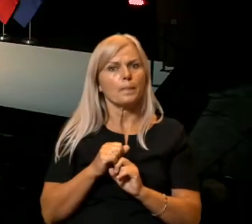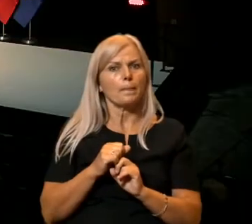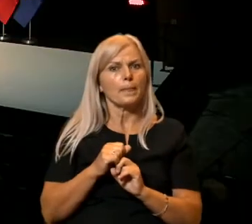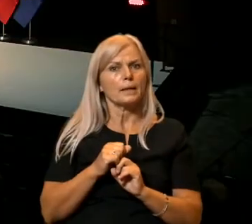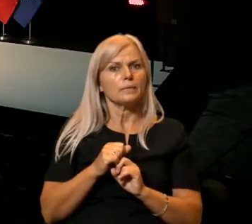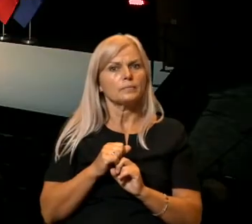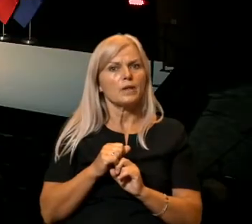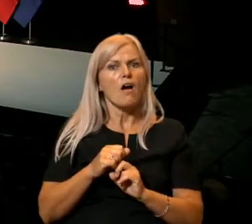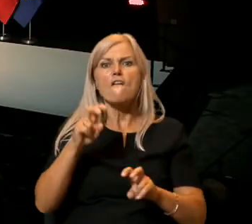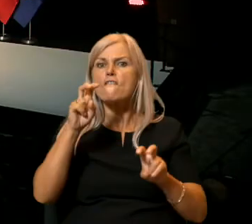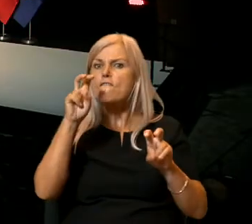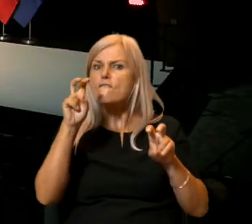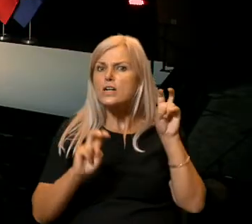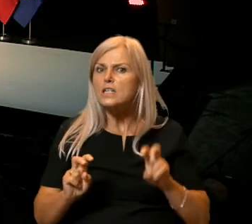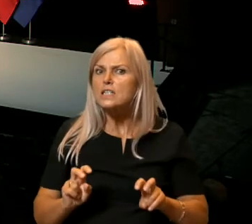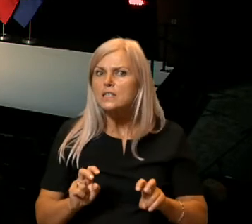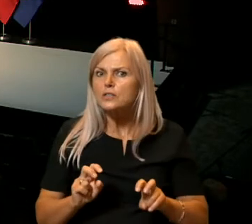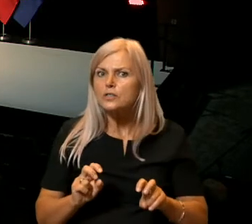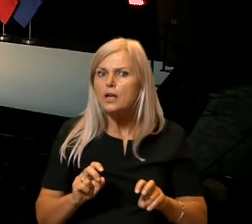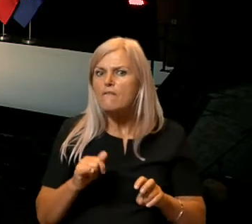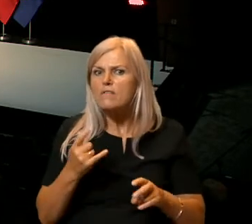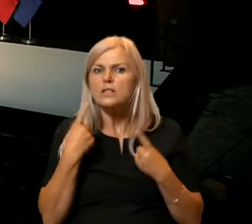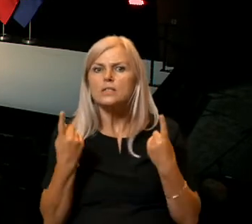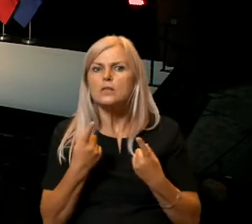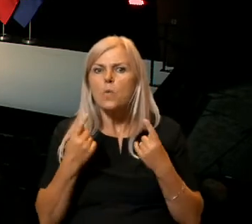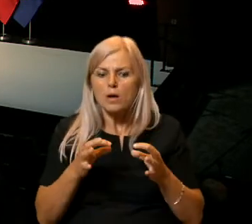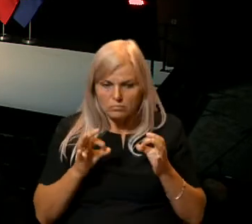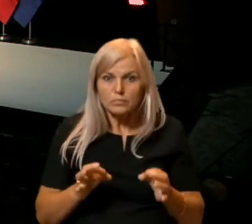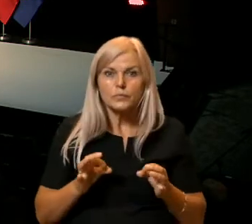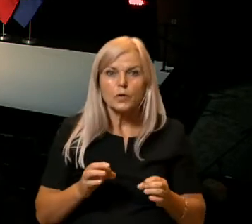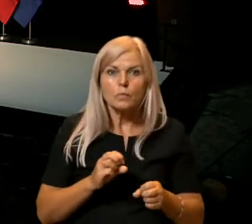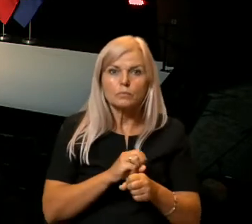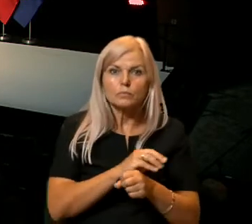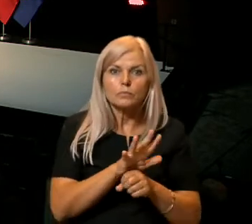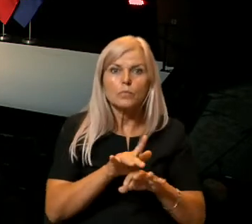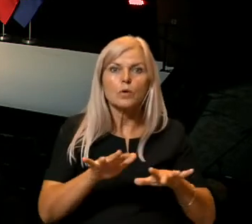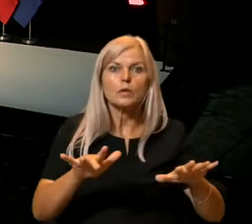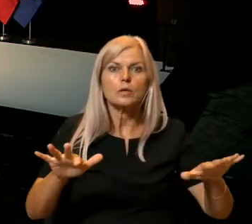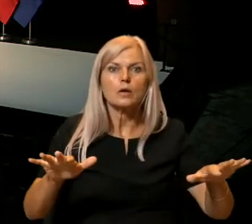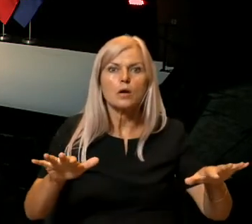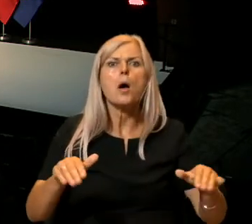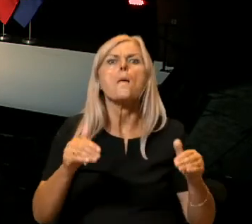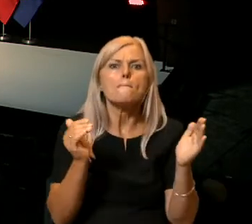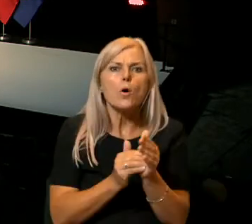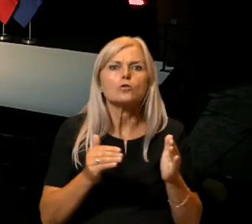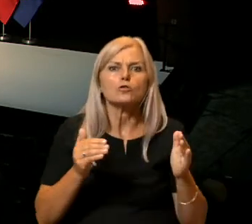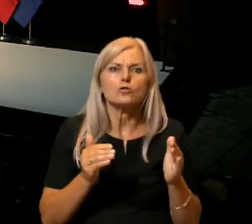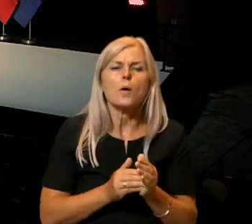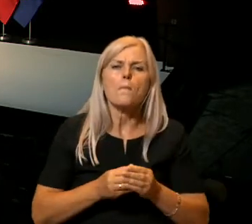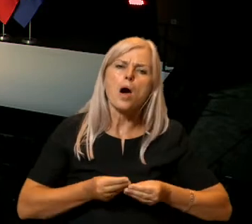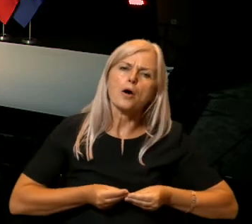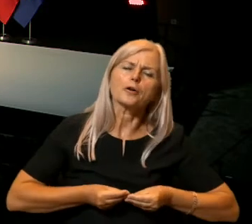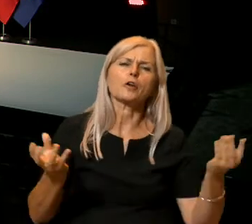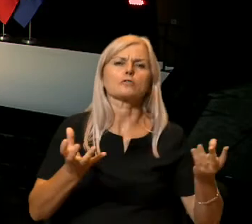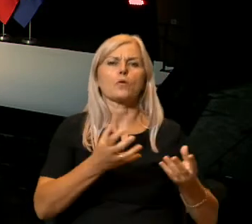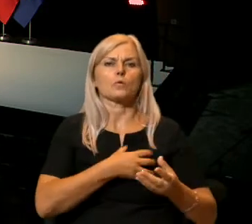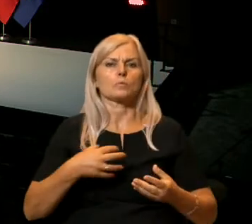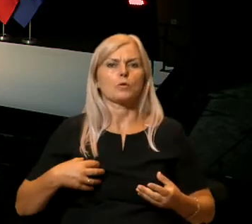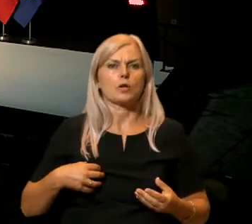kryzysie z pandemią związanym. Potrzebujemy wzrostu gospodarczego. Jeśli spojrzymy na Niemcy,